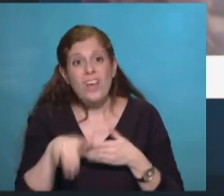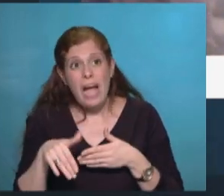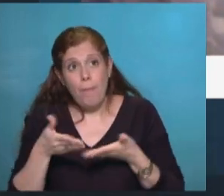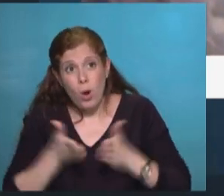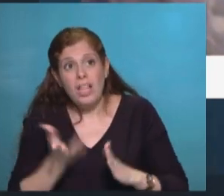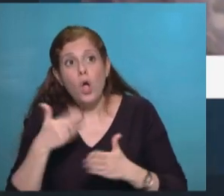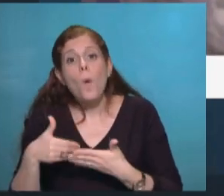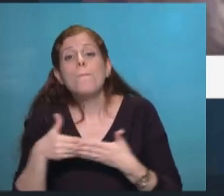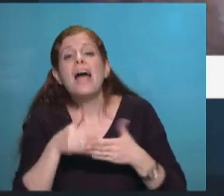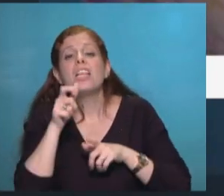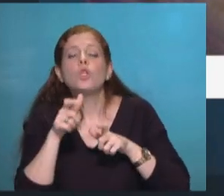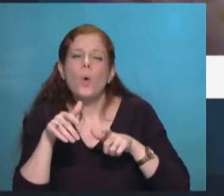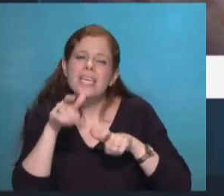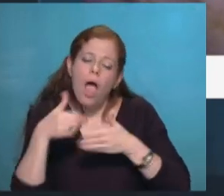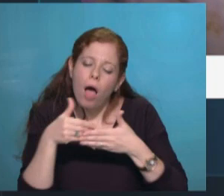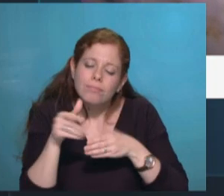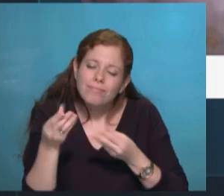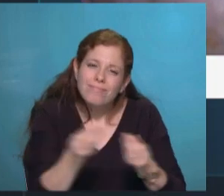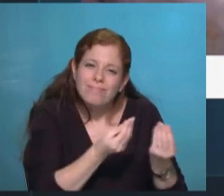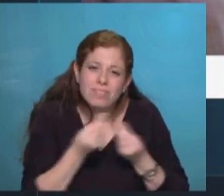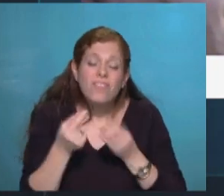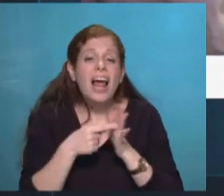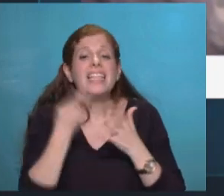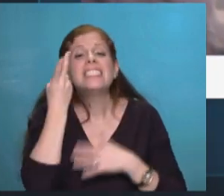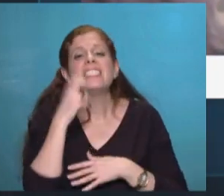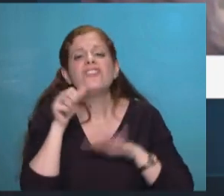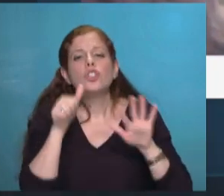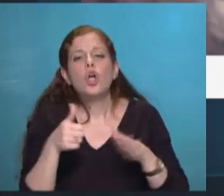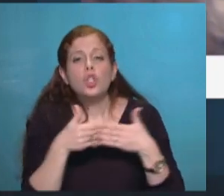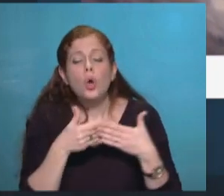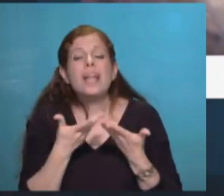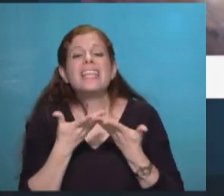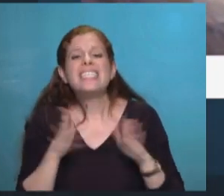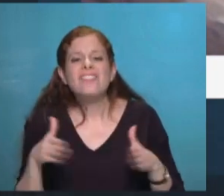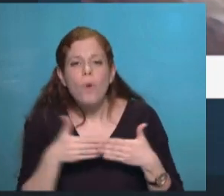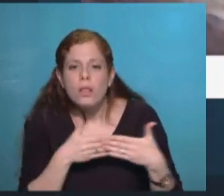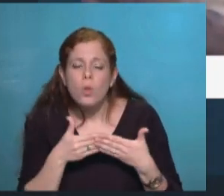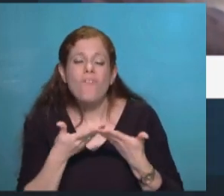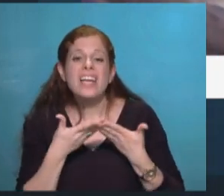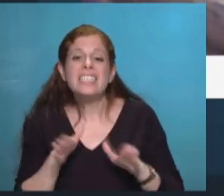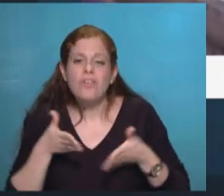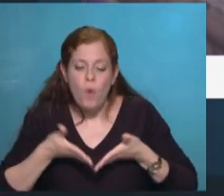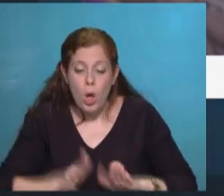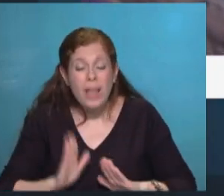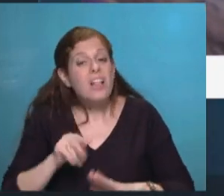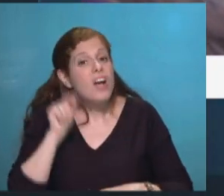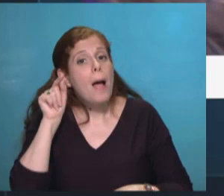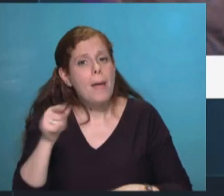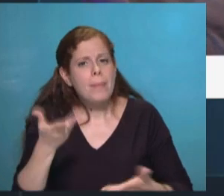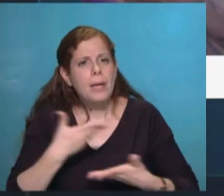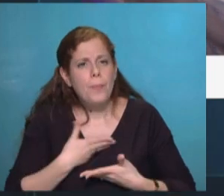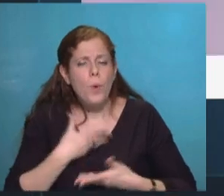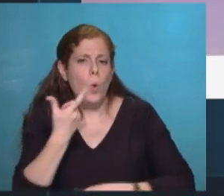של בית החולים פוריה, ולכן 26 תינוקות נחשפו לתינוק ונחשפו ליולדת, וגם הם קיבלו